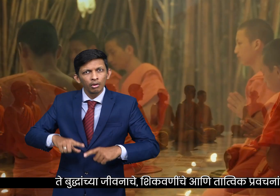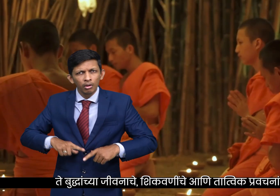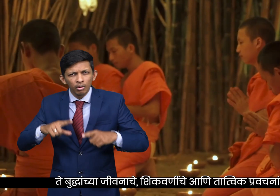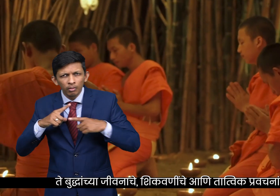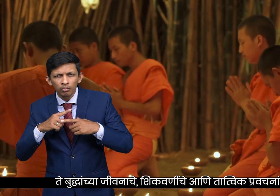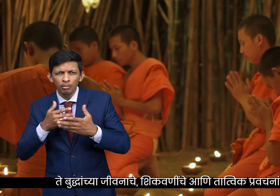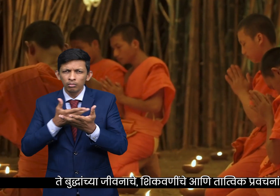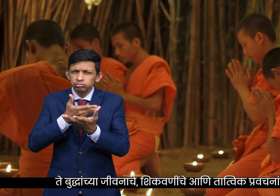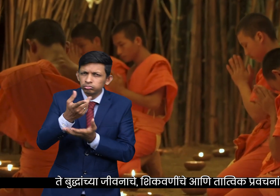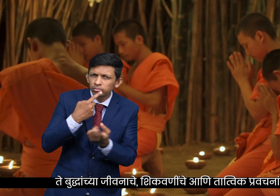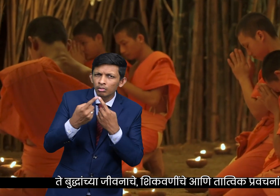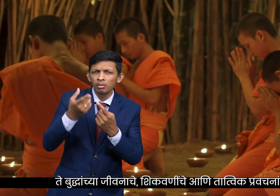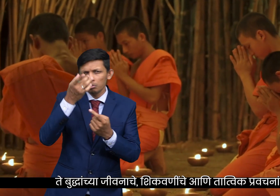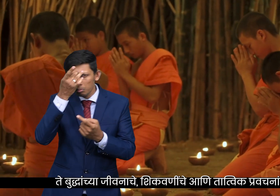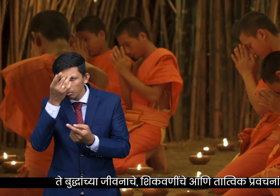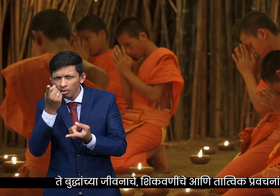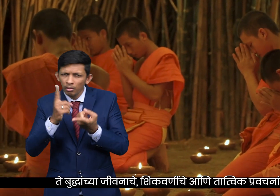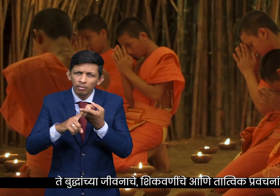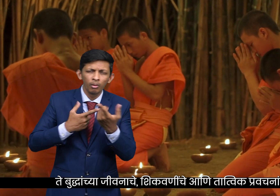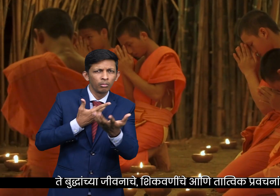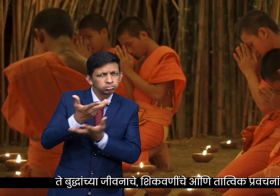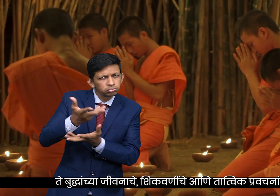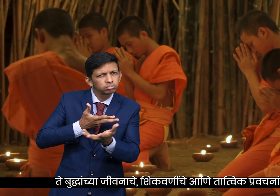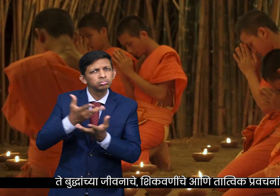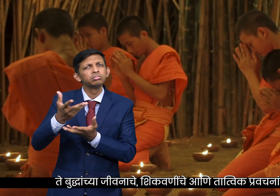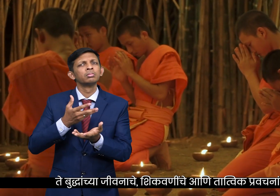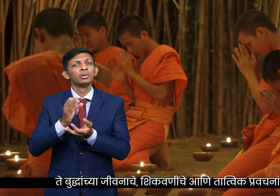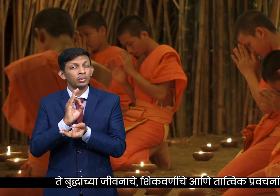आणि तात्विक प्रवचनांचे संग्रह आहेत.